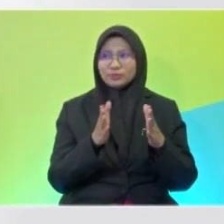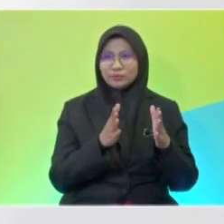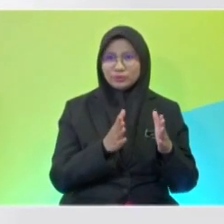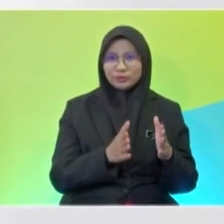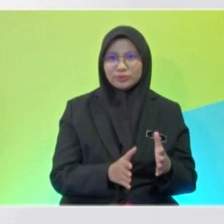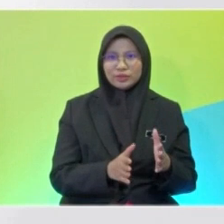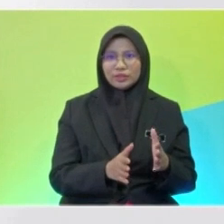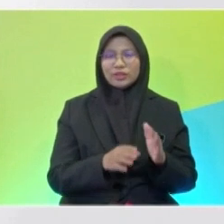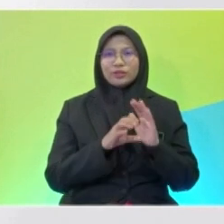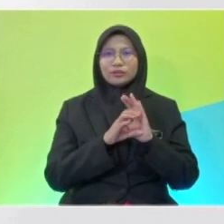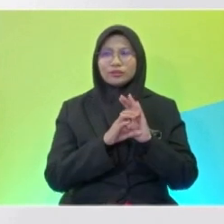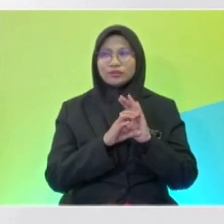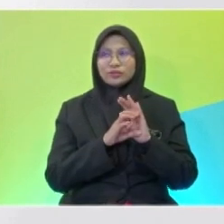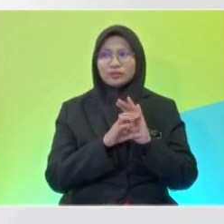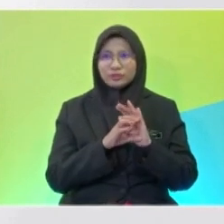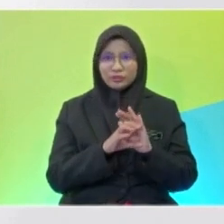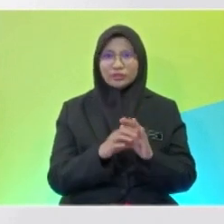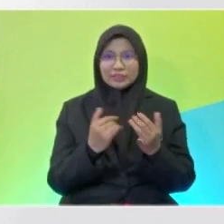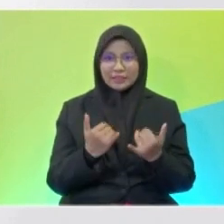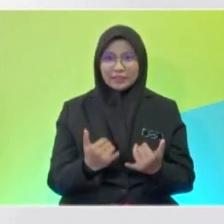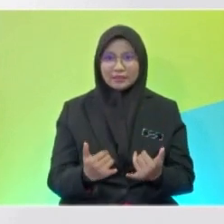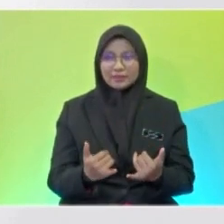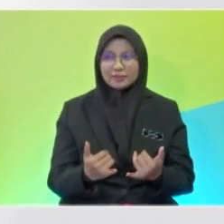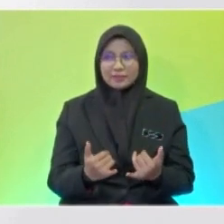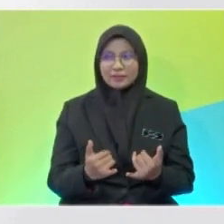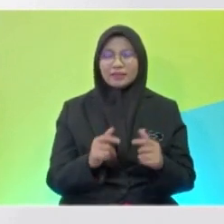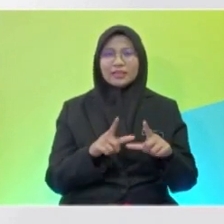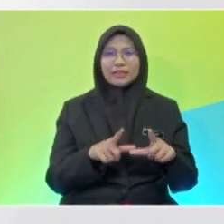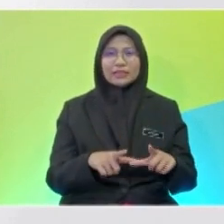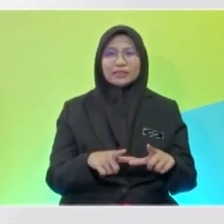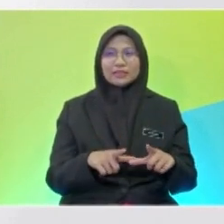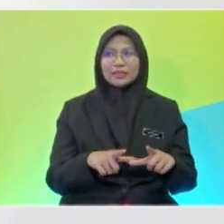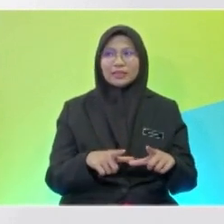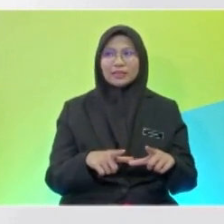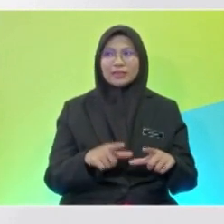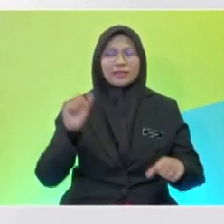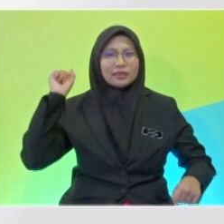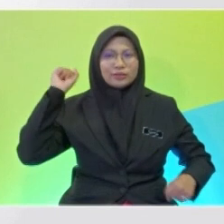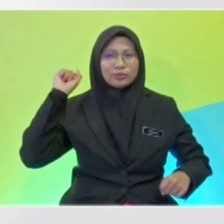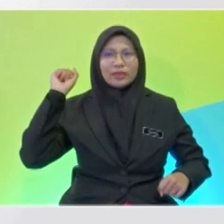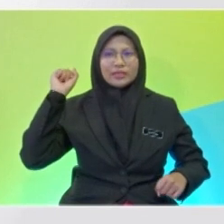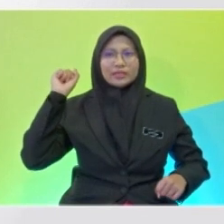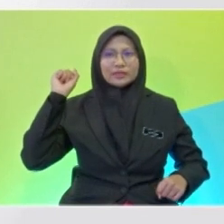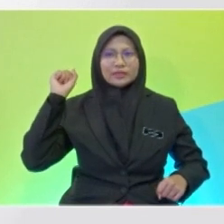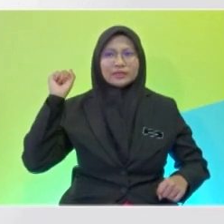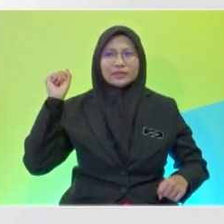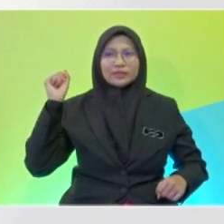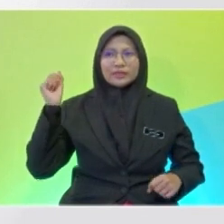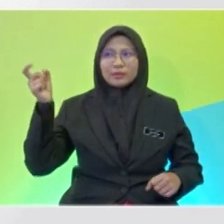ya oke pernyataannya meletakkan satu Tuan mandi di atas dadu kemudian meletakkan